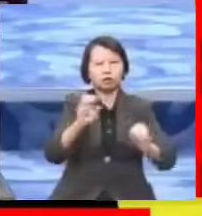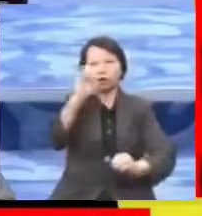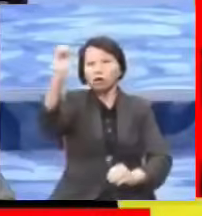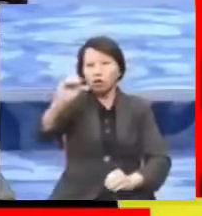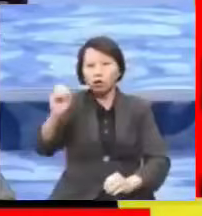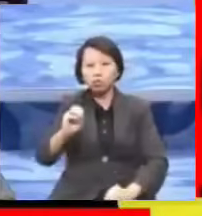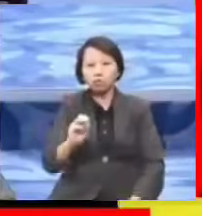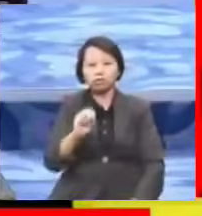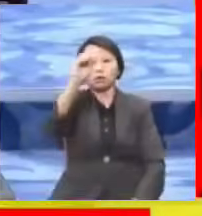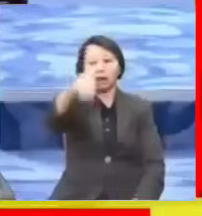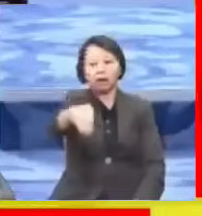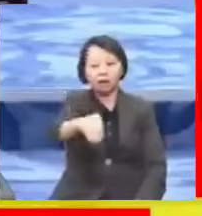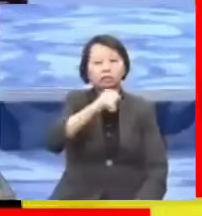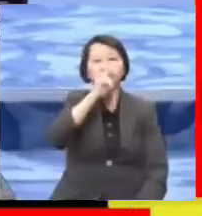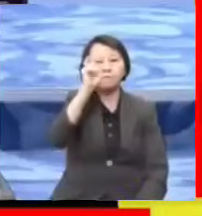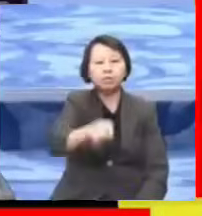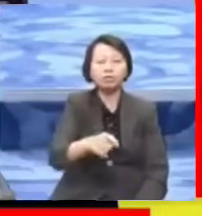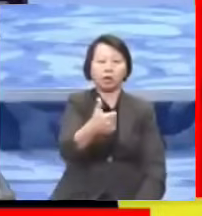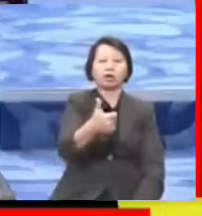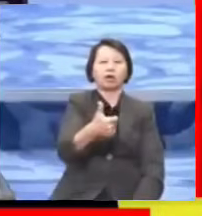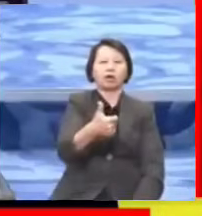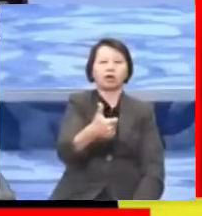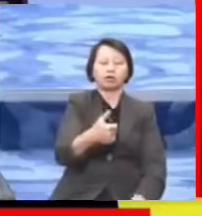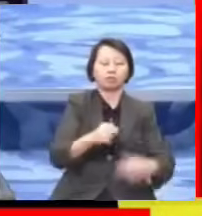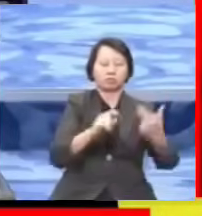membantu pelaburan. Keduanya,